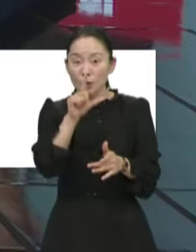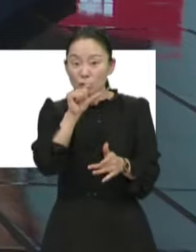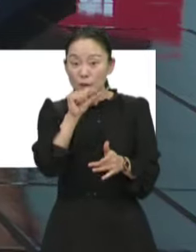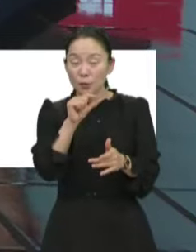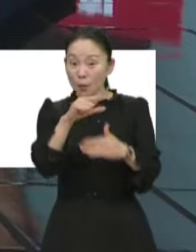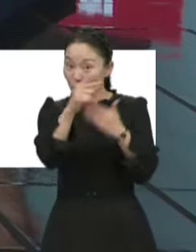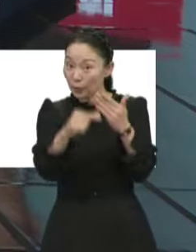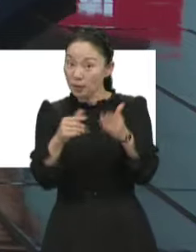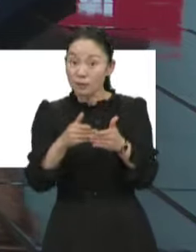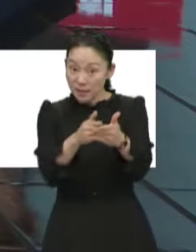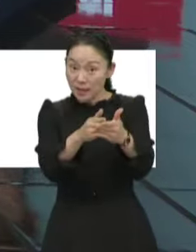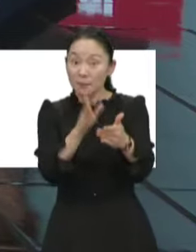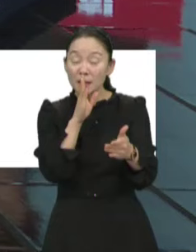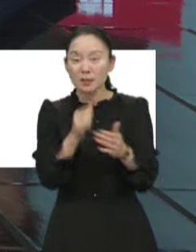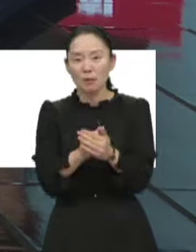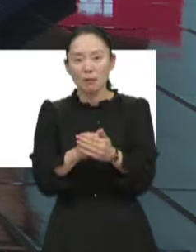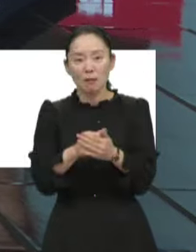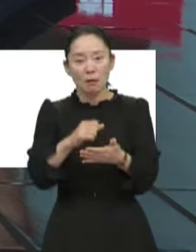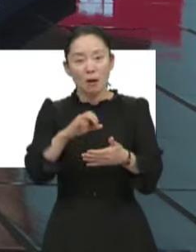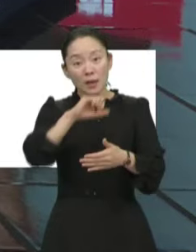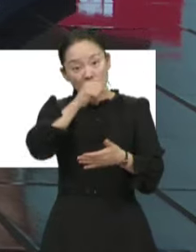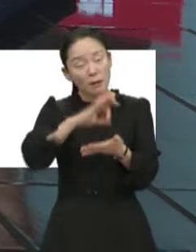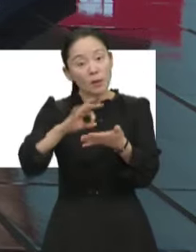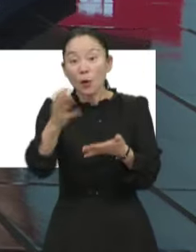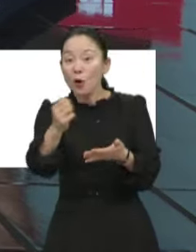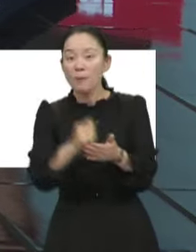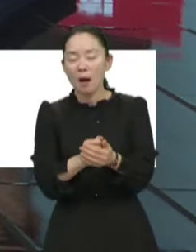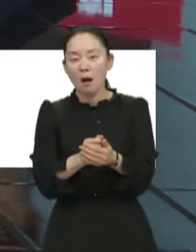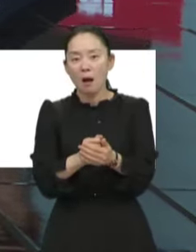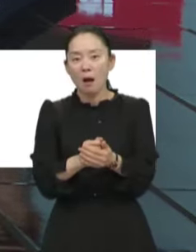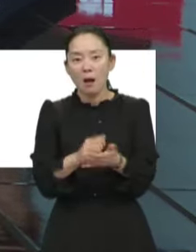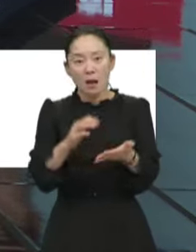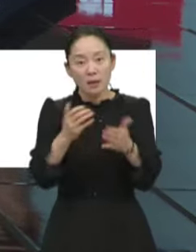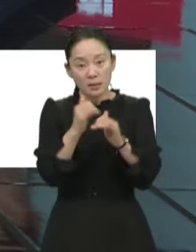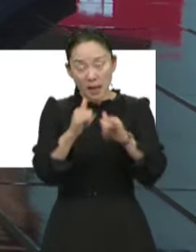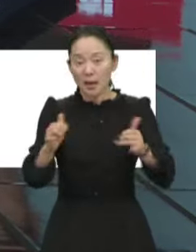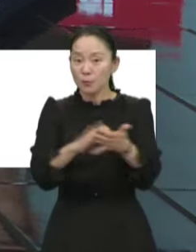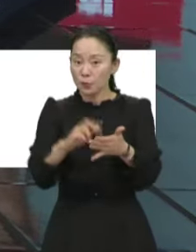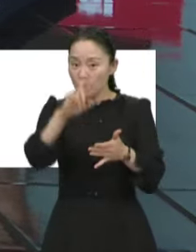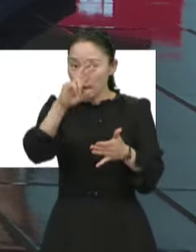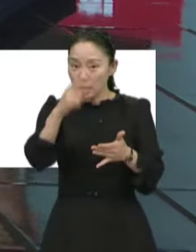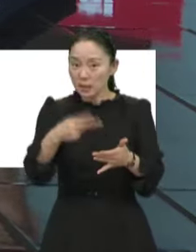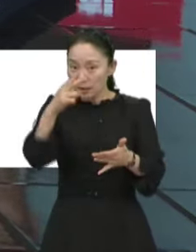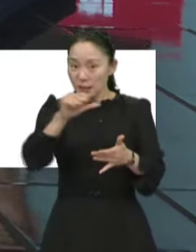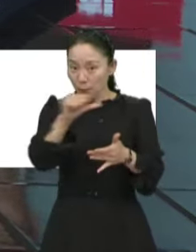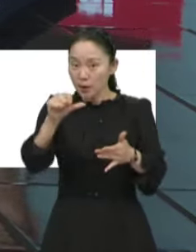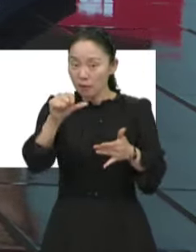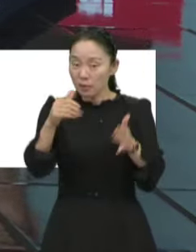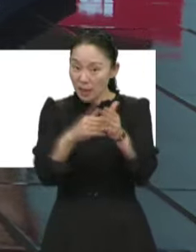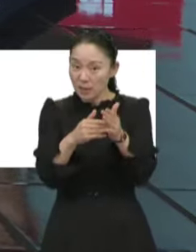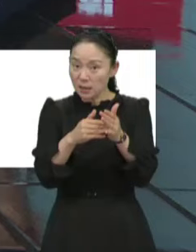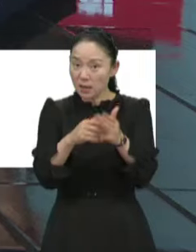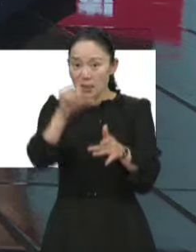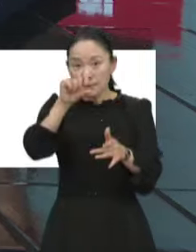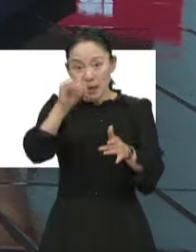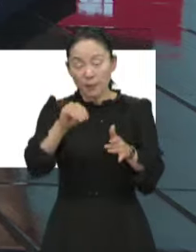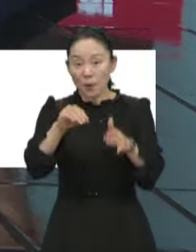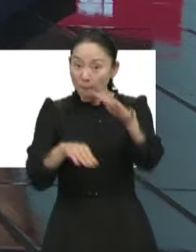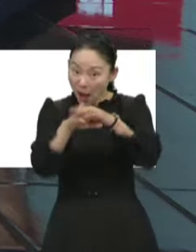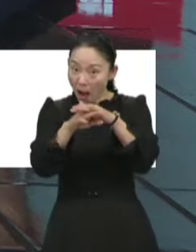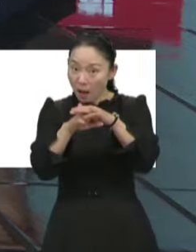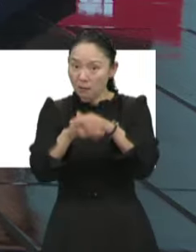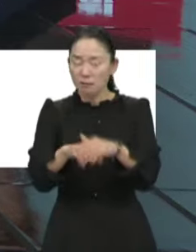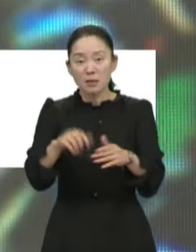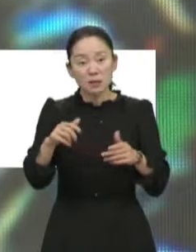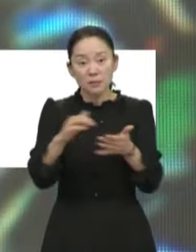프로젝트 했습니다. 예산 얼마나 들어갔습니까? 인구 25년까지 10만 명 만들려다고 했습니다. 현재 지금 조치원 인구 줄고